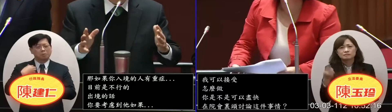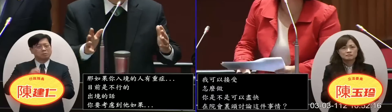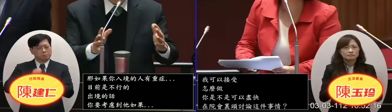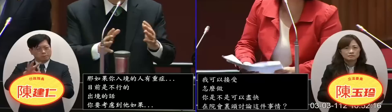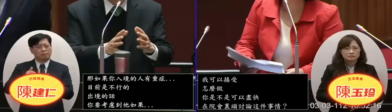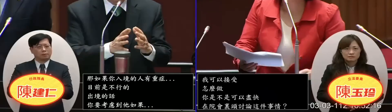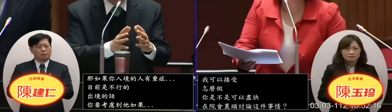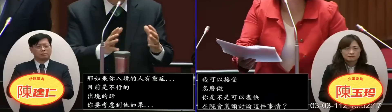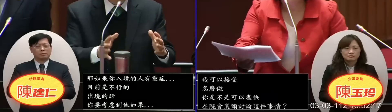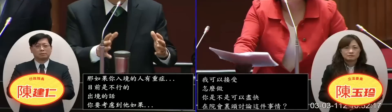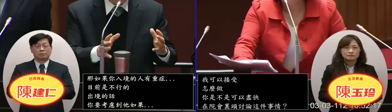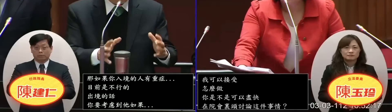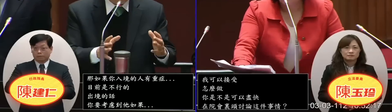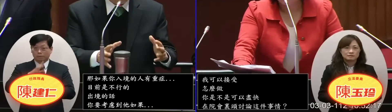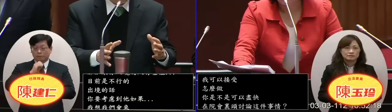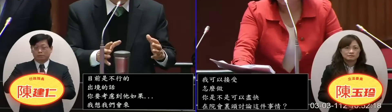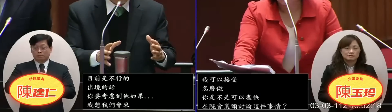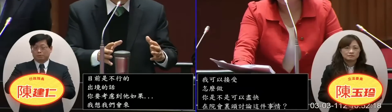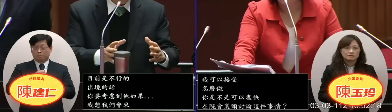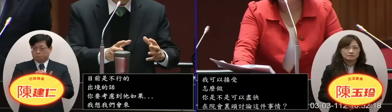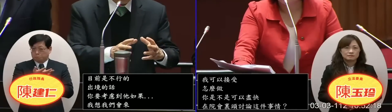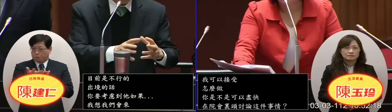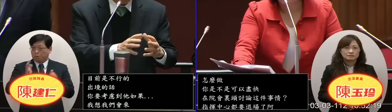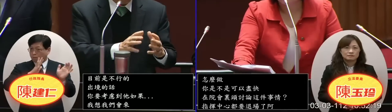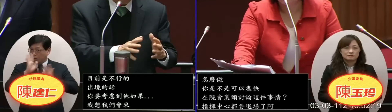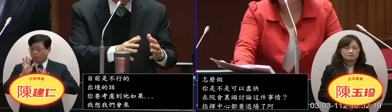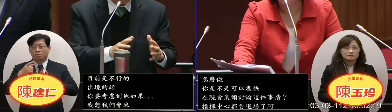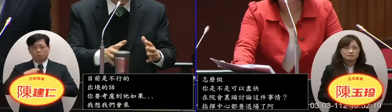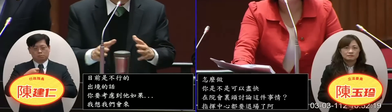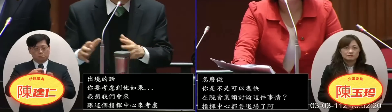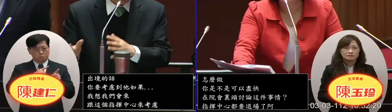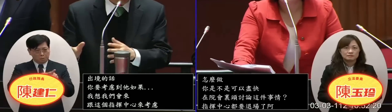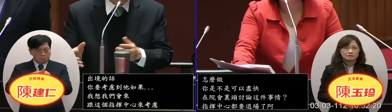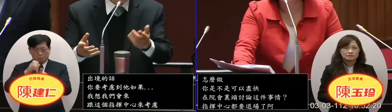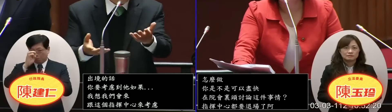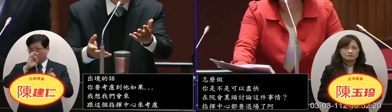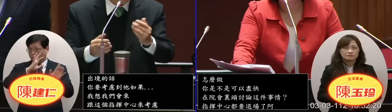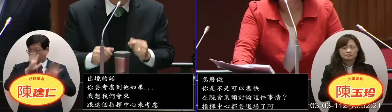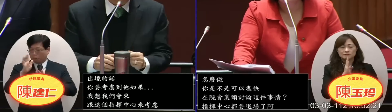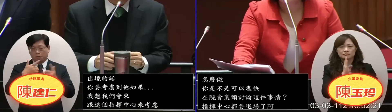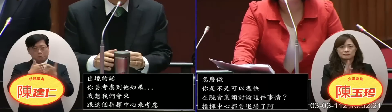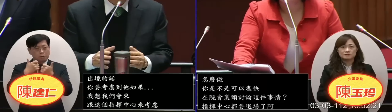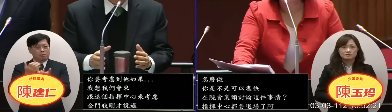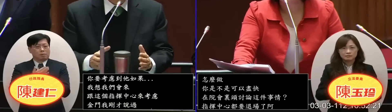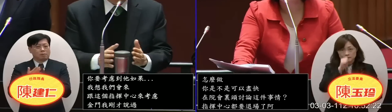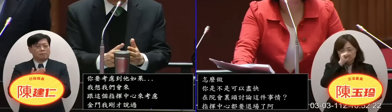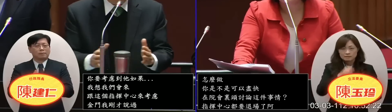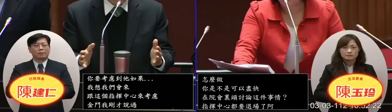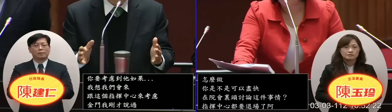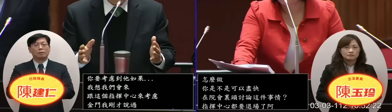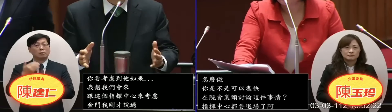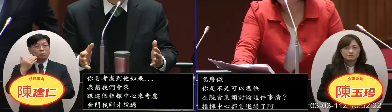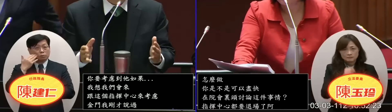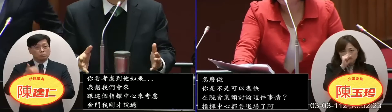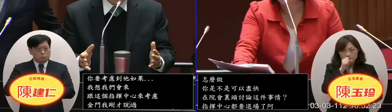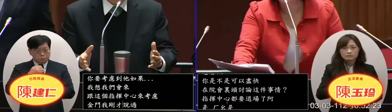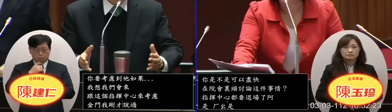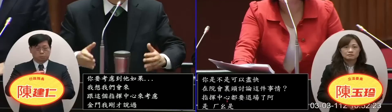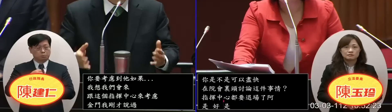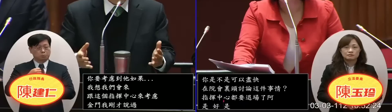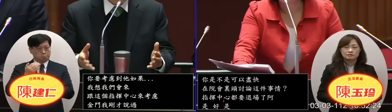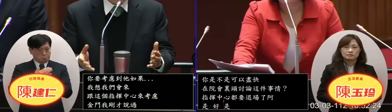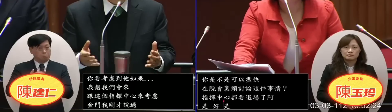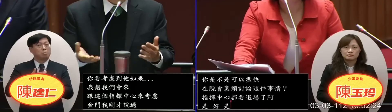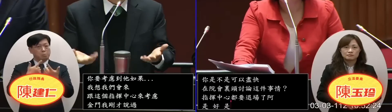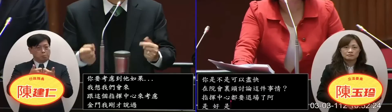才讲过，这一个疫情的状况是需要随着时间来评估嘛。我刚才已经讲过，那如果说评估的结果